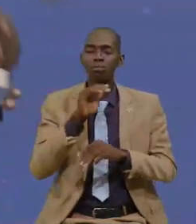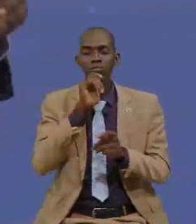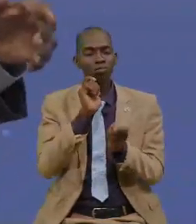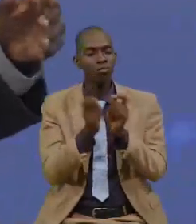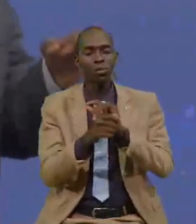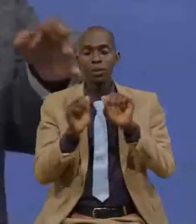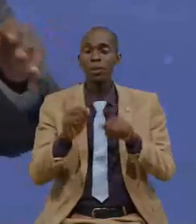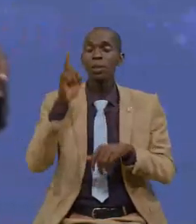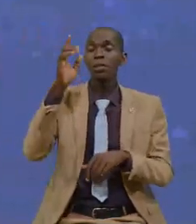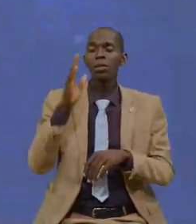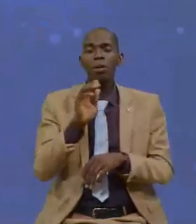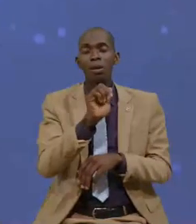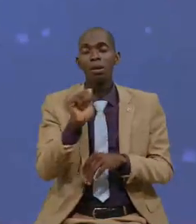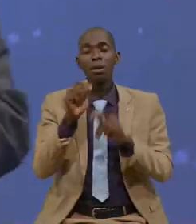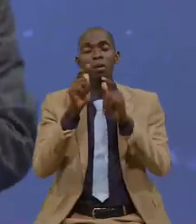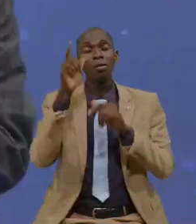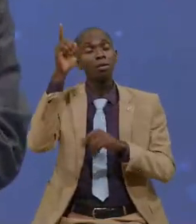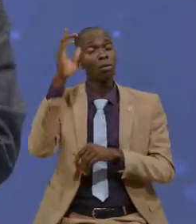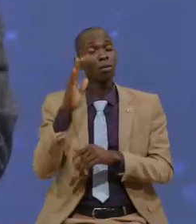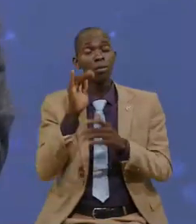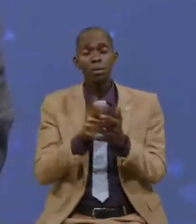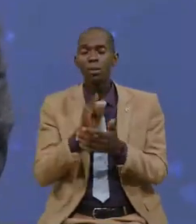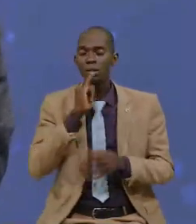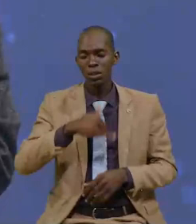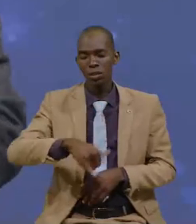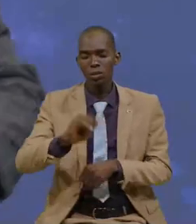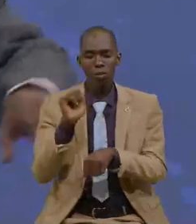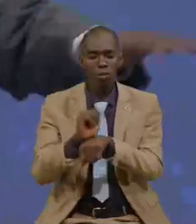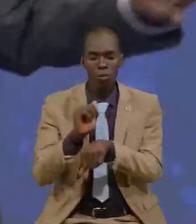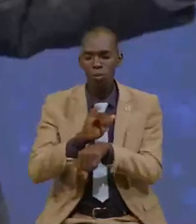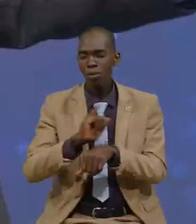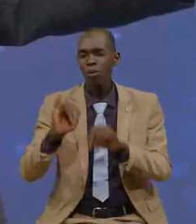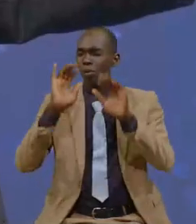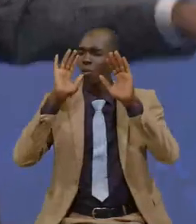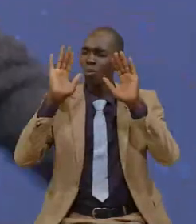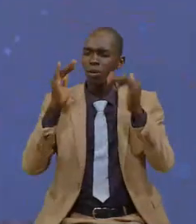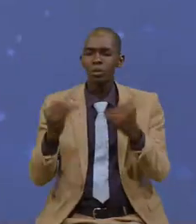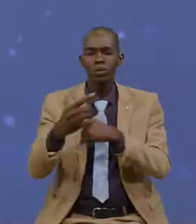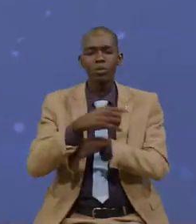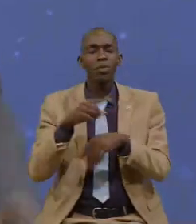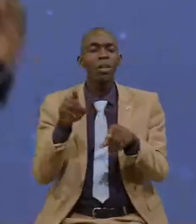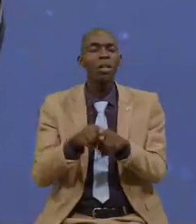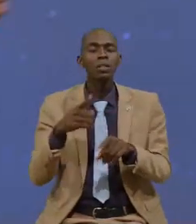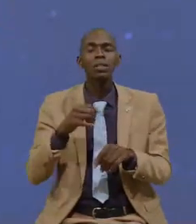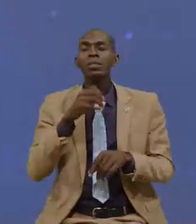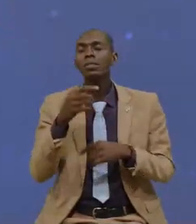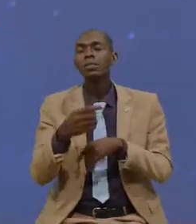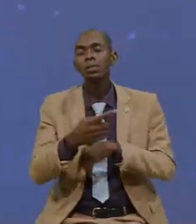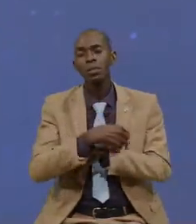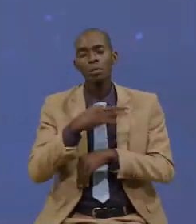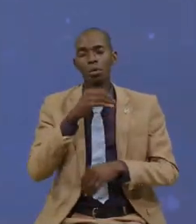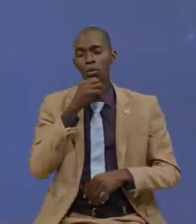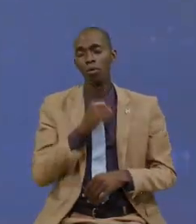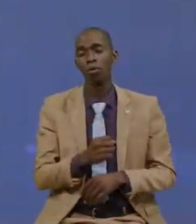merveilleux, grand, immuable, le Dieu qui fait toujours des prodiges ce jour, comme au